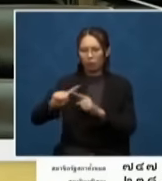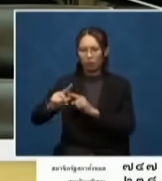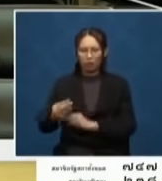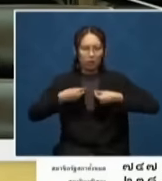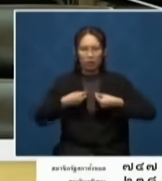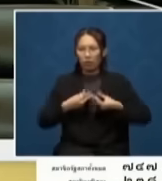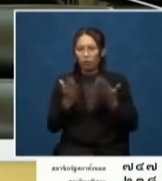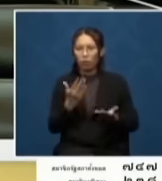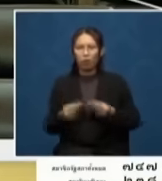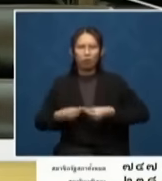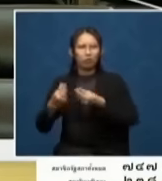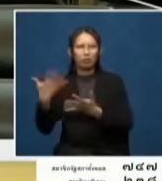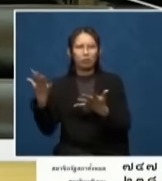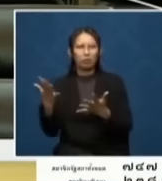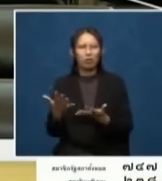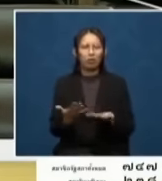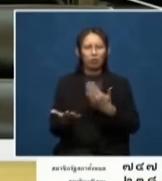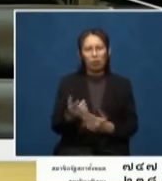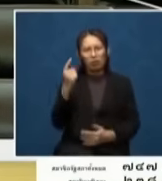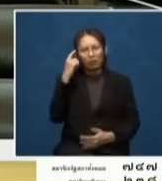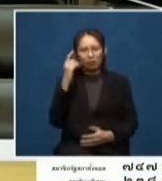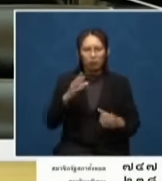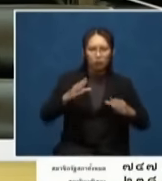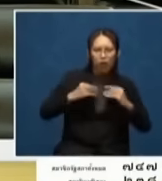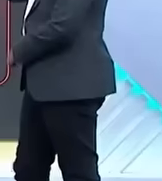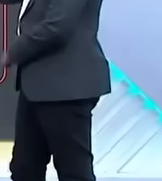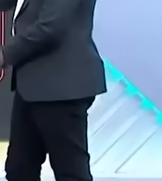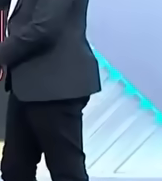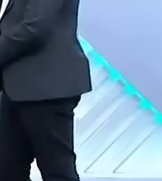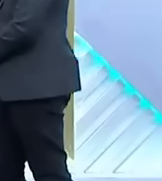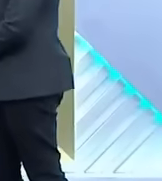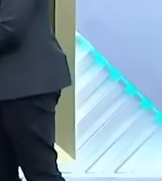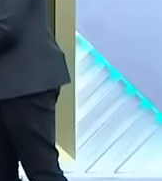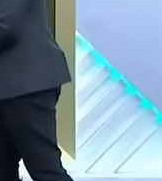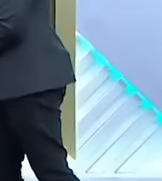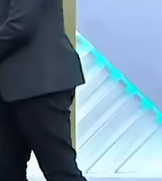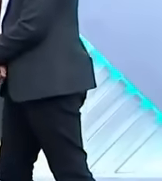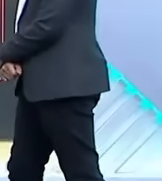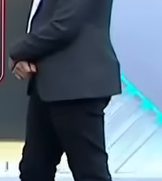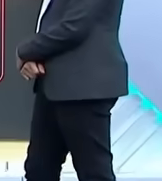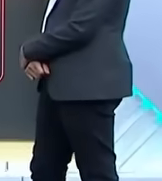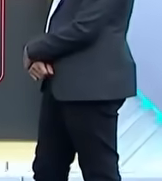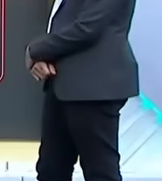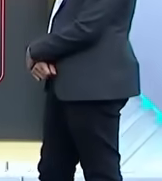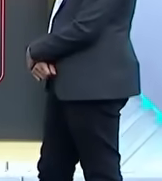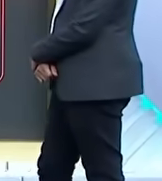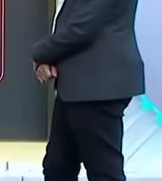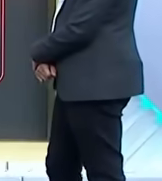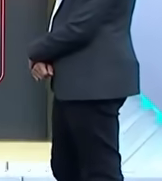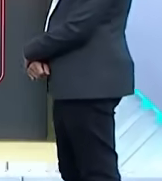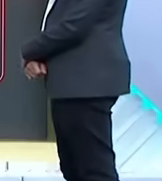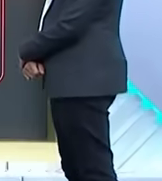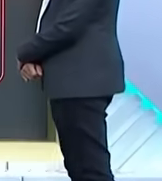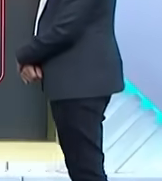่ อ้าวทำหน้าที่ได้อย่างเต็มเปี่ยมนะฮะ22มกราคมก็เลยยื่นยติขอเปิดอภิปรายทั่วไปเพื่อ